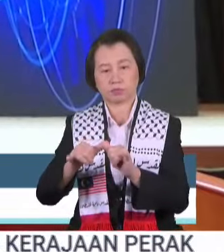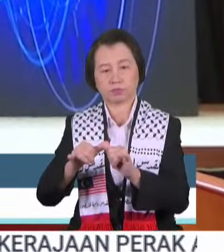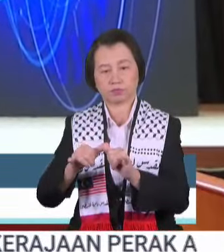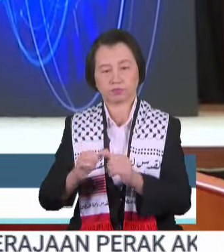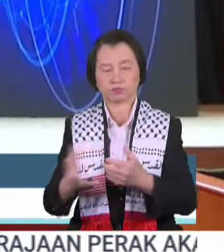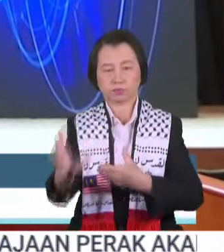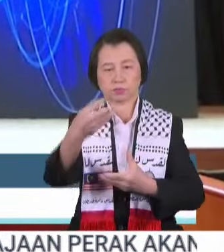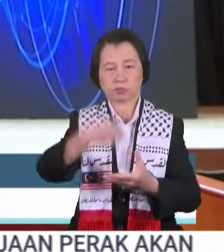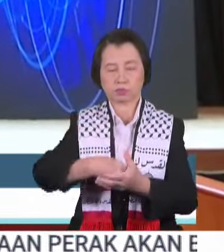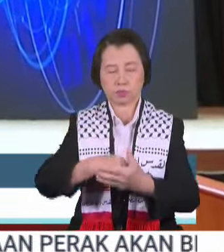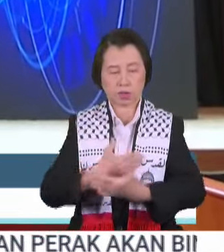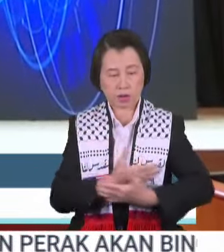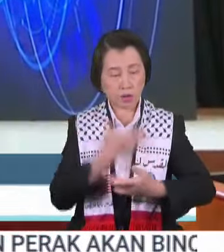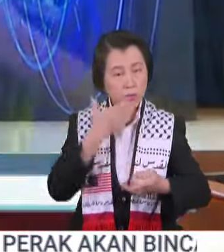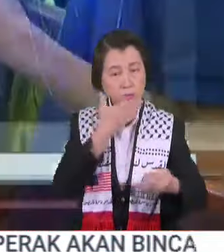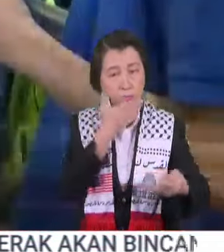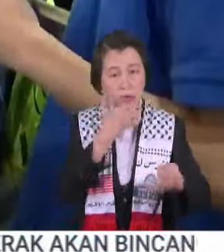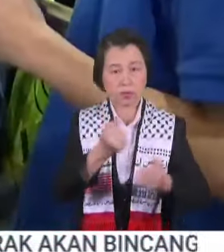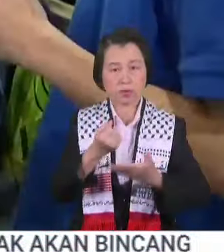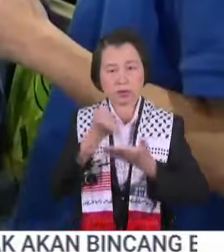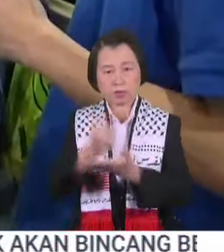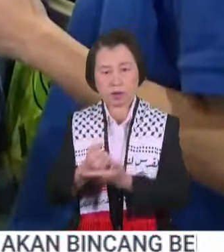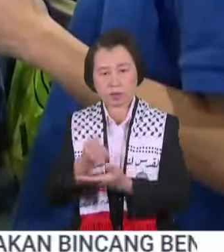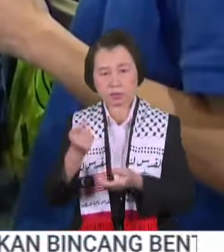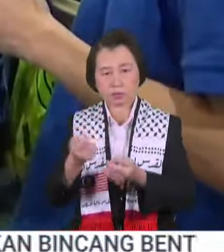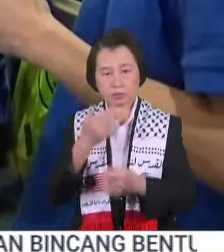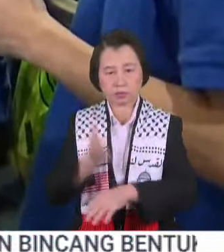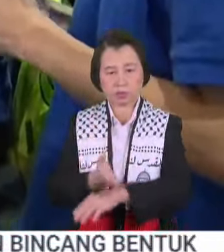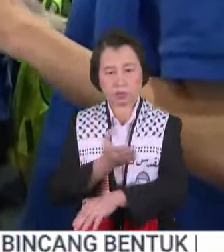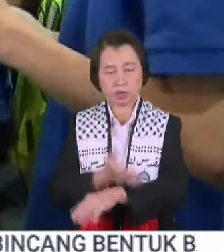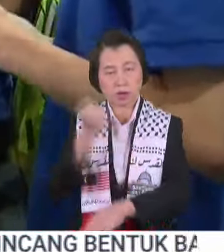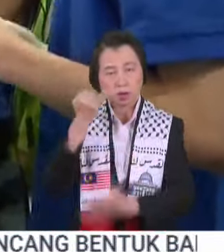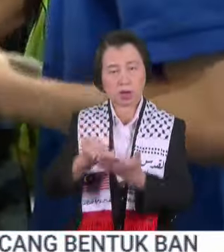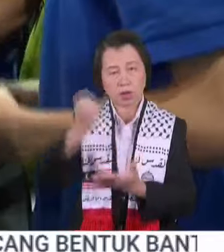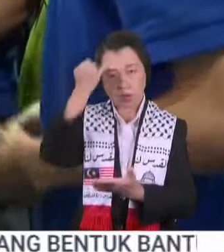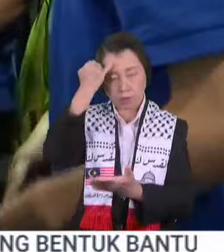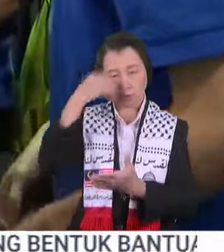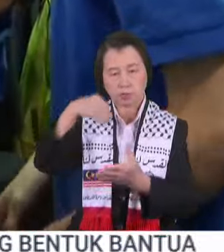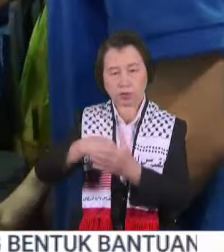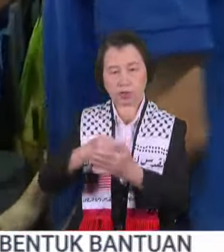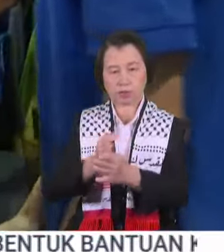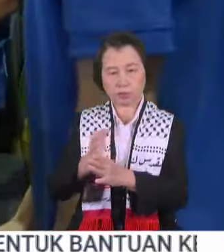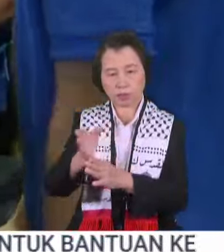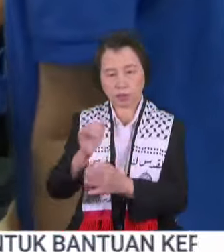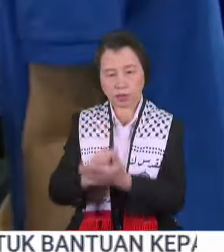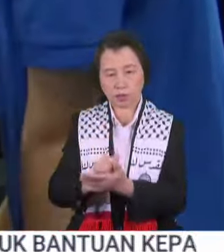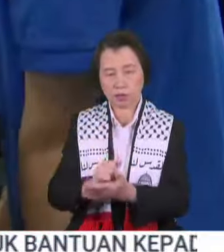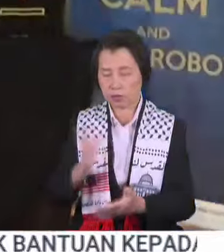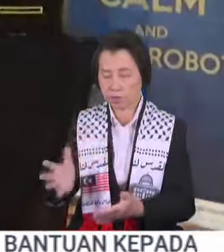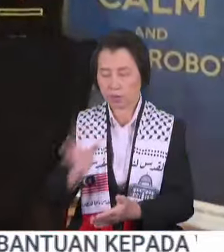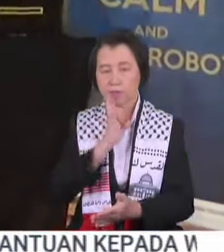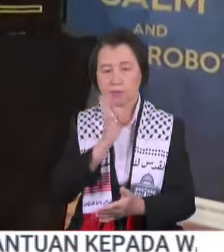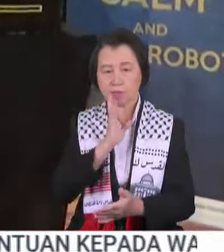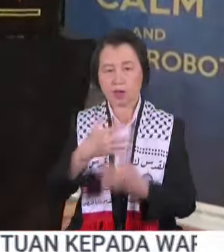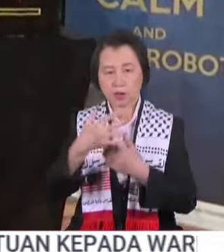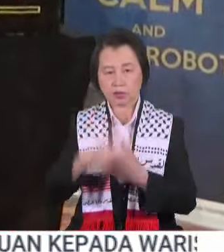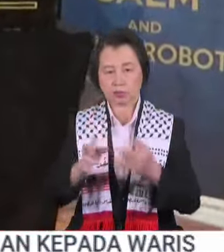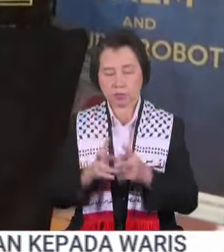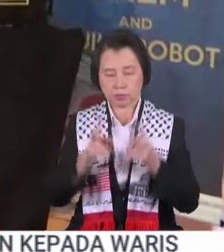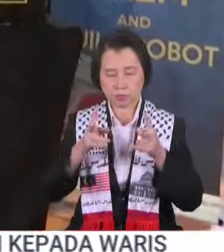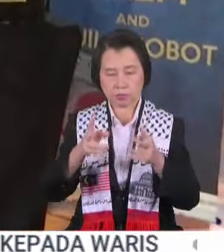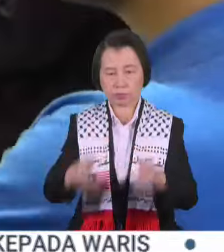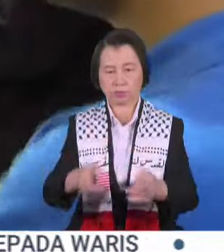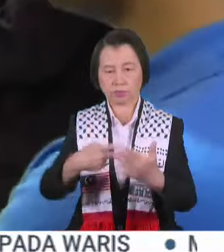Tambahnya, penglibatan golongan anak muda dapat membantu menyumbang perkembangan ilmu dalam bidang berkenaan. Beliau berkata demikian selepas